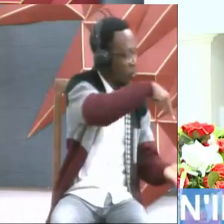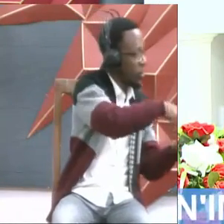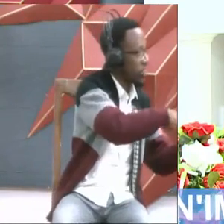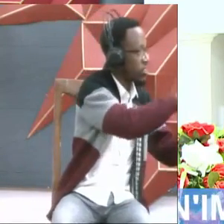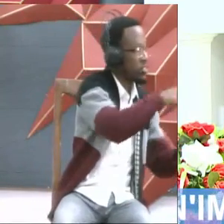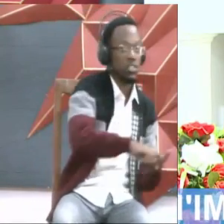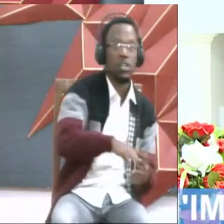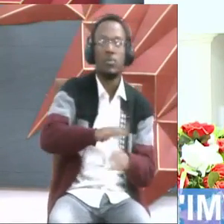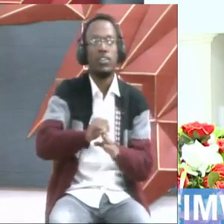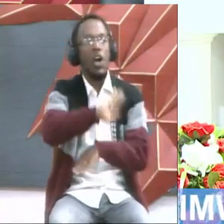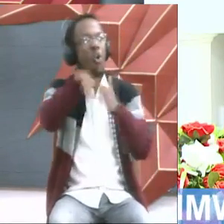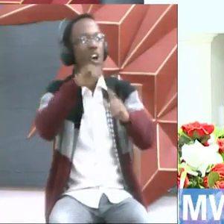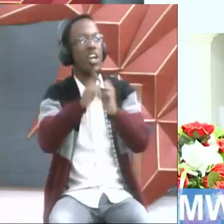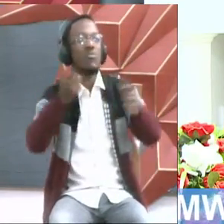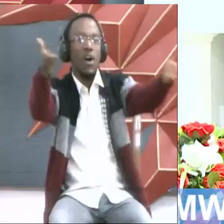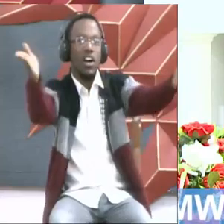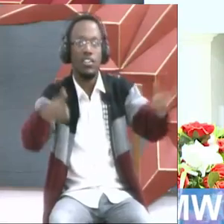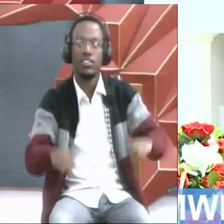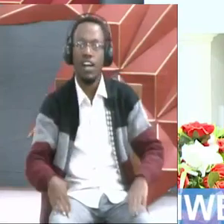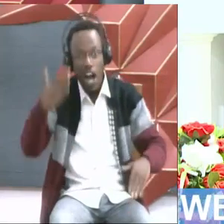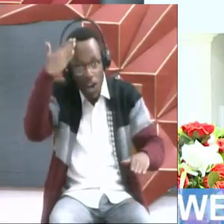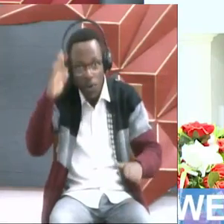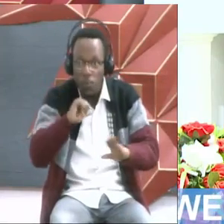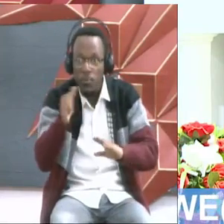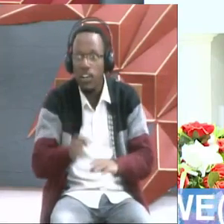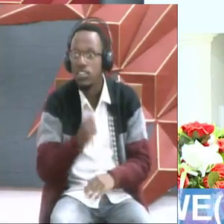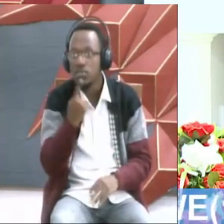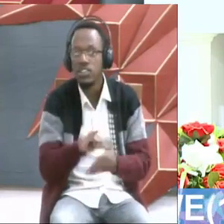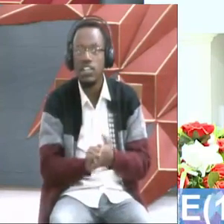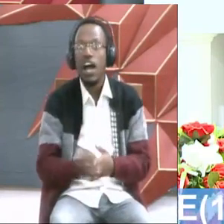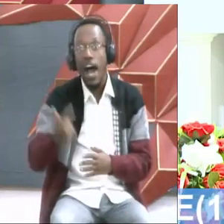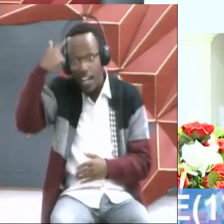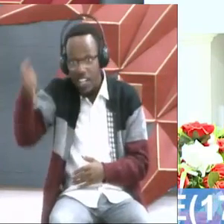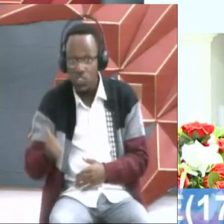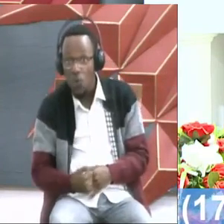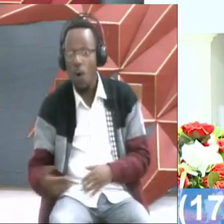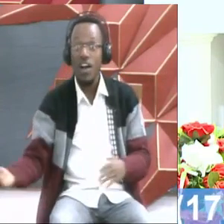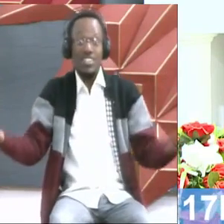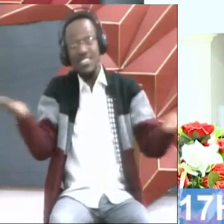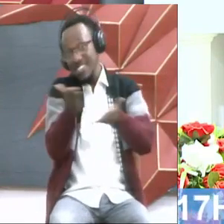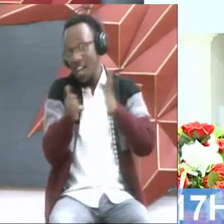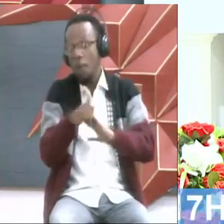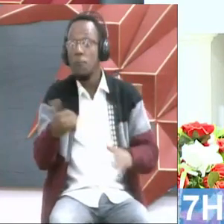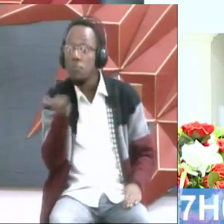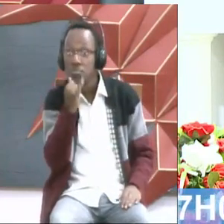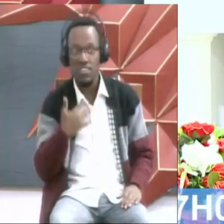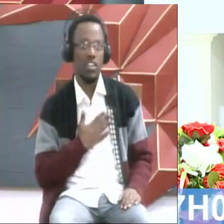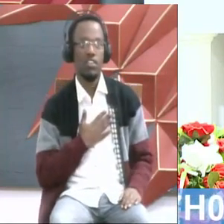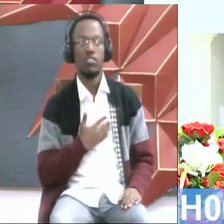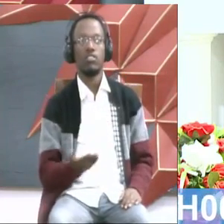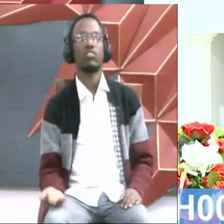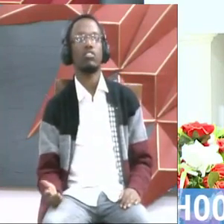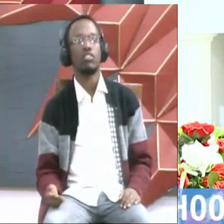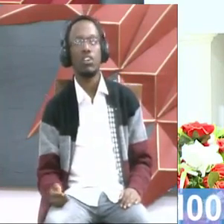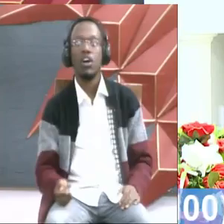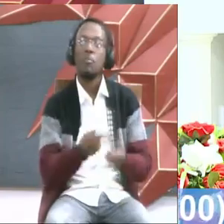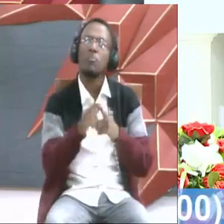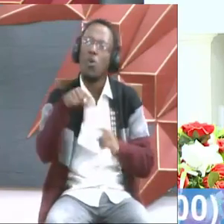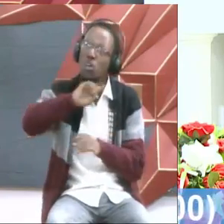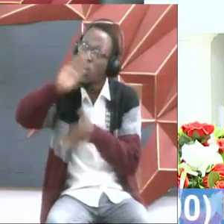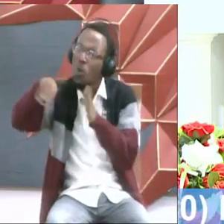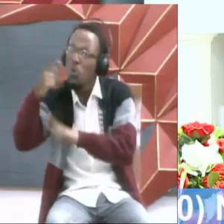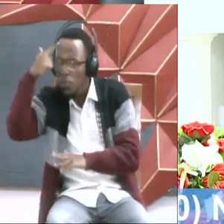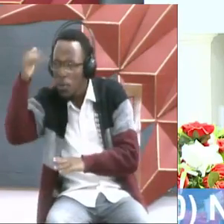cyangwa mbese n'uwo ari we wese hariho icyanziko kibi ariko bose icompa